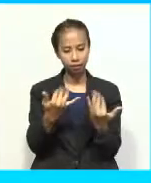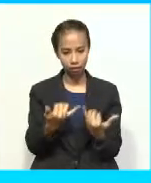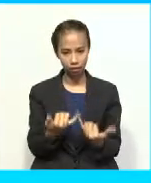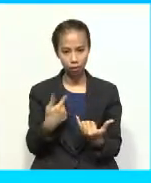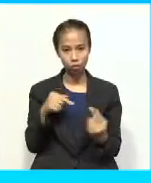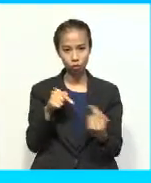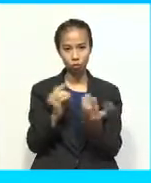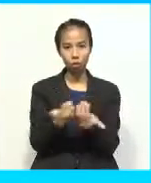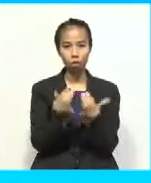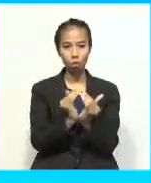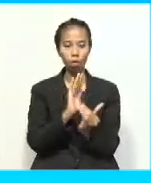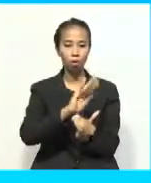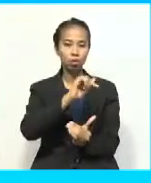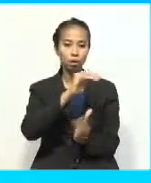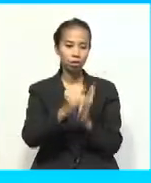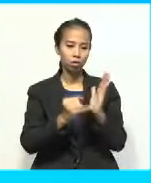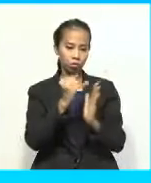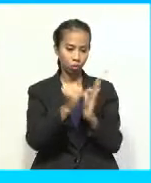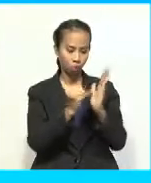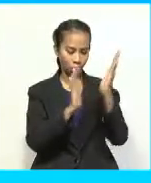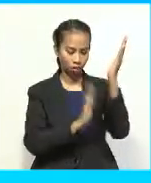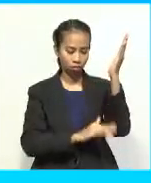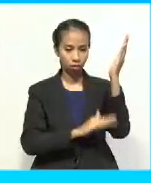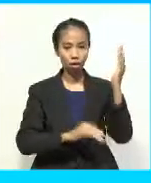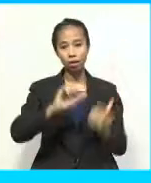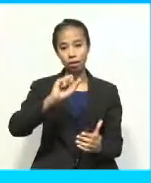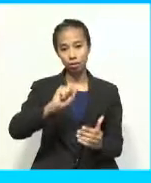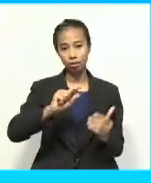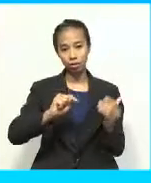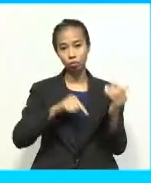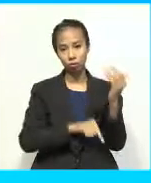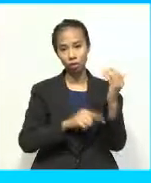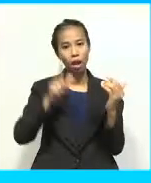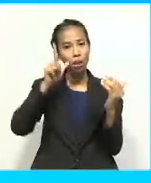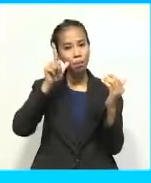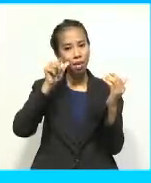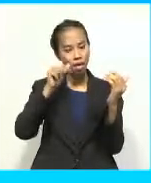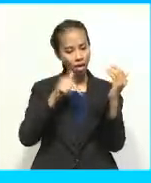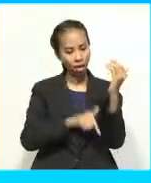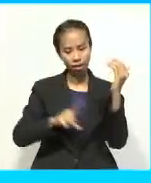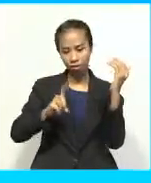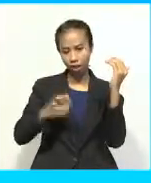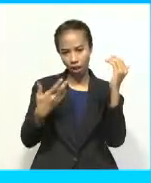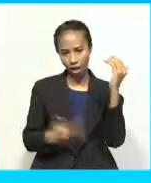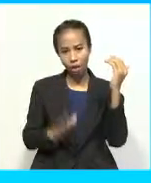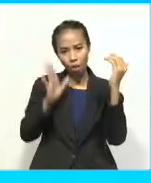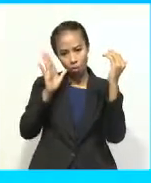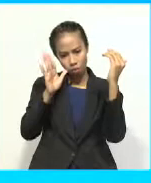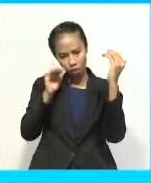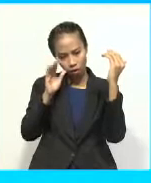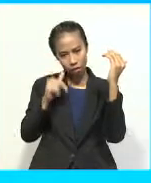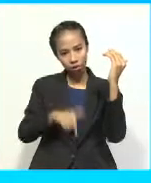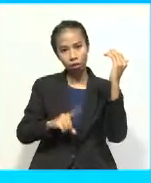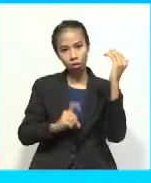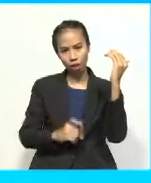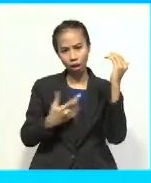การติดต่อไปยังญาติของนายธนกฤษที่จังหวัดสตูลนะครับโดยพบว่านายธนกฤษเนี่ยแม่ของนายธนกฤษเสียชีวิตไปตั้งแต่ยังเด็กและพ่อก็เพิ่งเสียชีวิตต